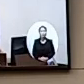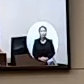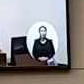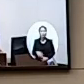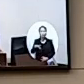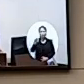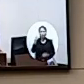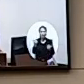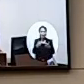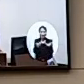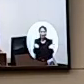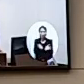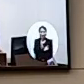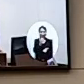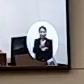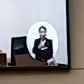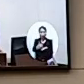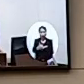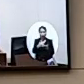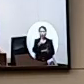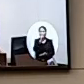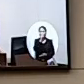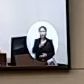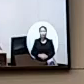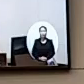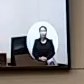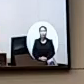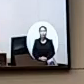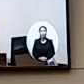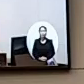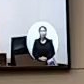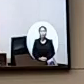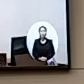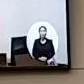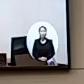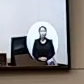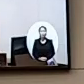네, 먼저 의사팀장으로부터 보고사항이 있겠습니다.